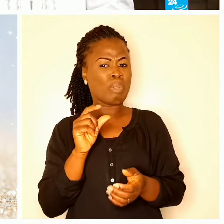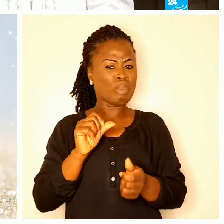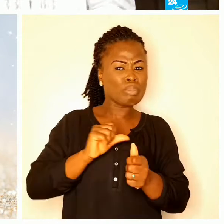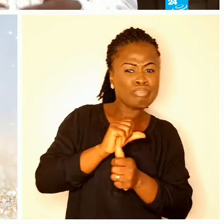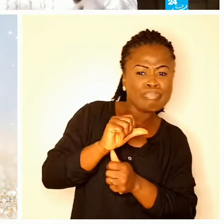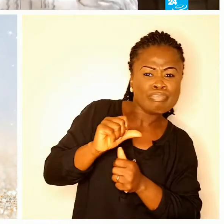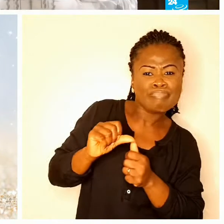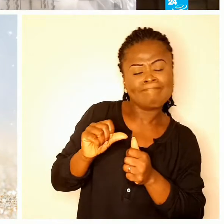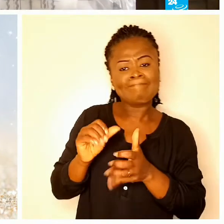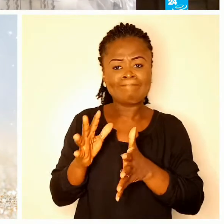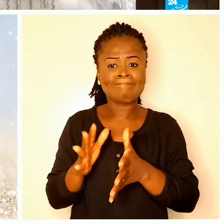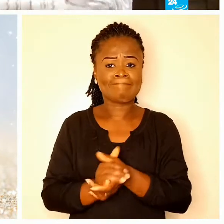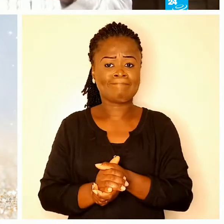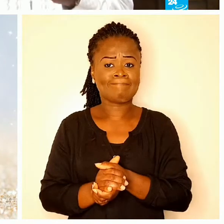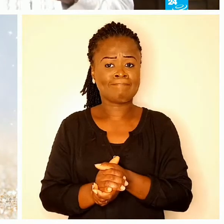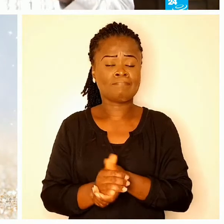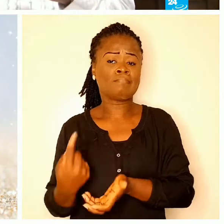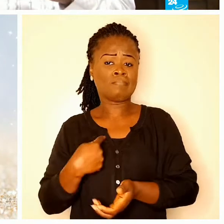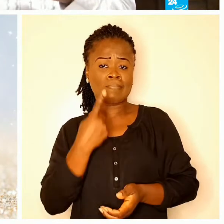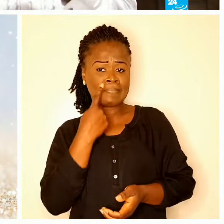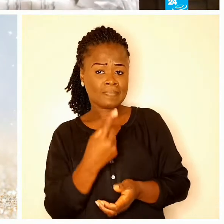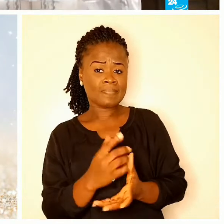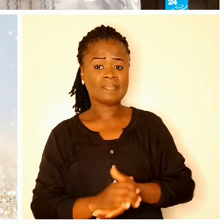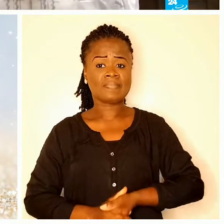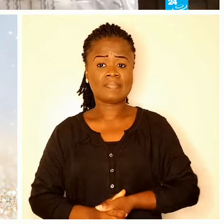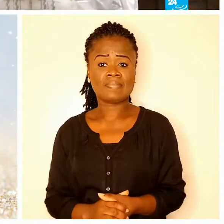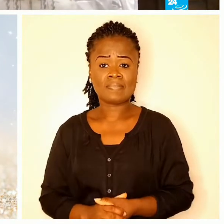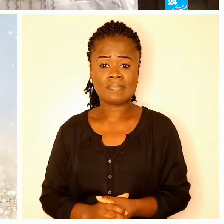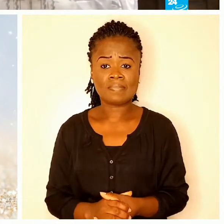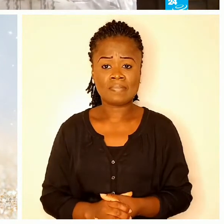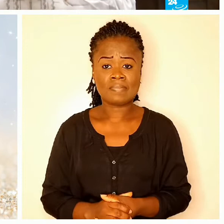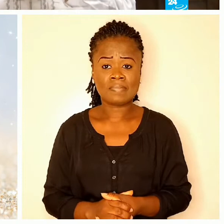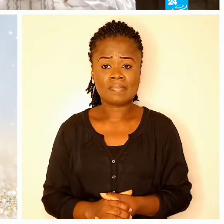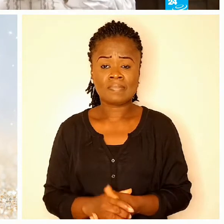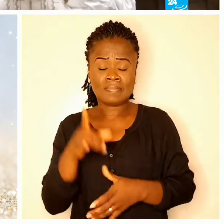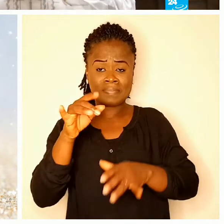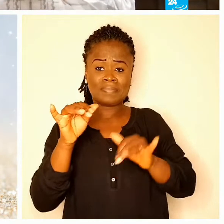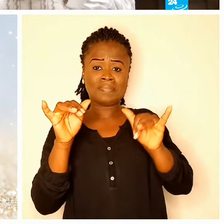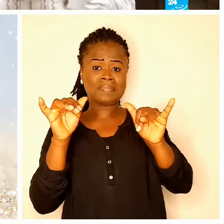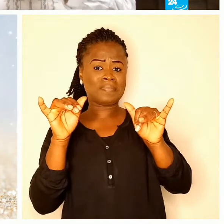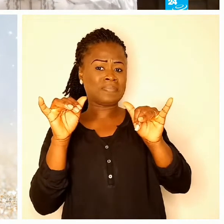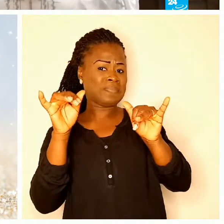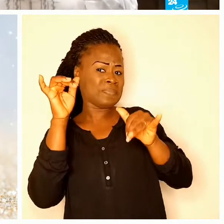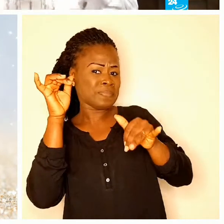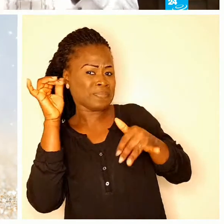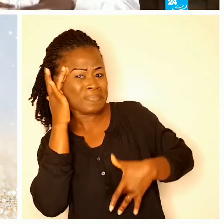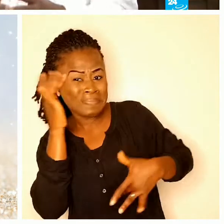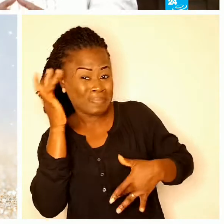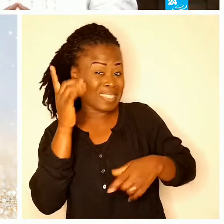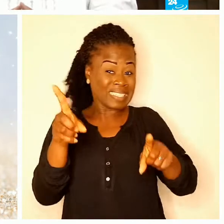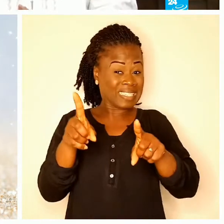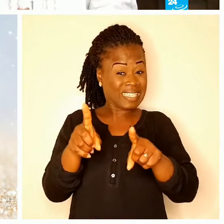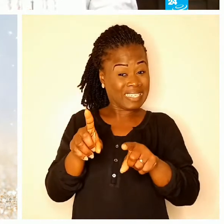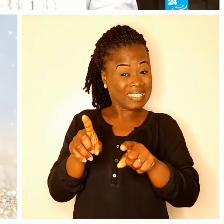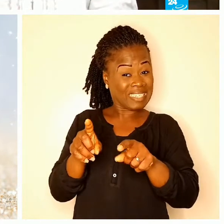de dollars. Et nous avons considéré que une mesure globale, une maladie, une pandémie